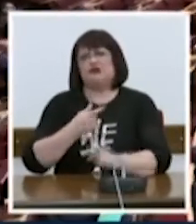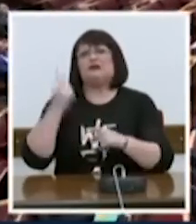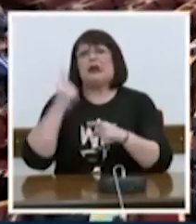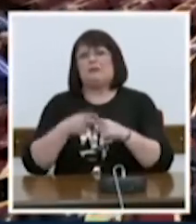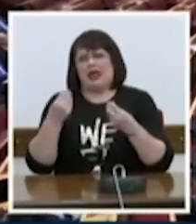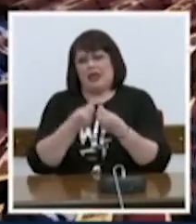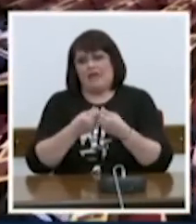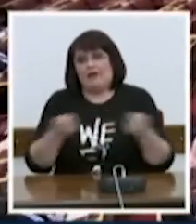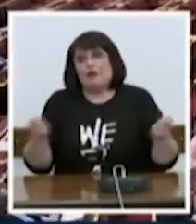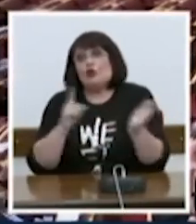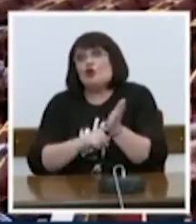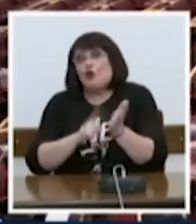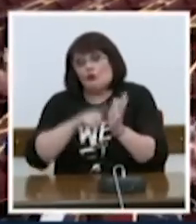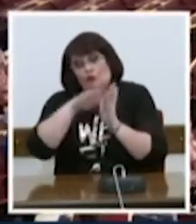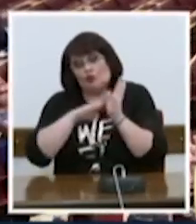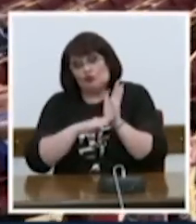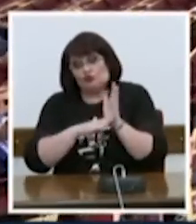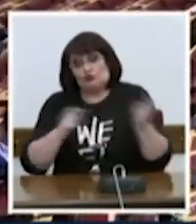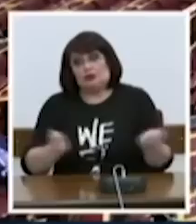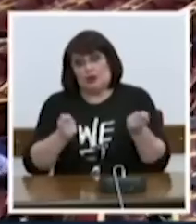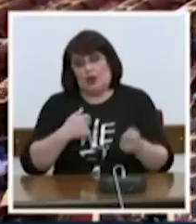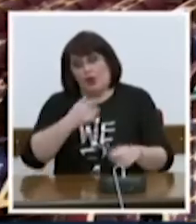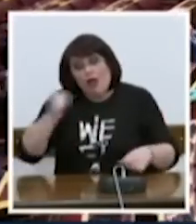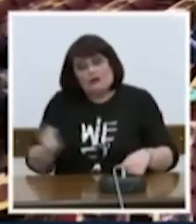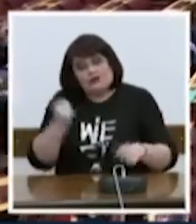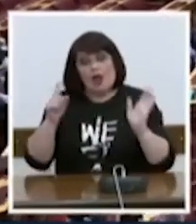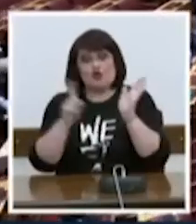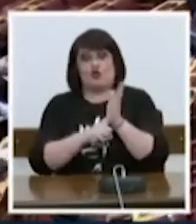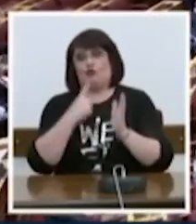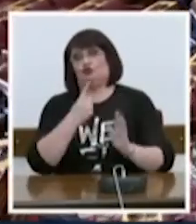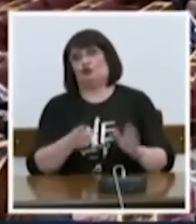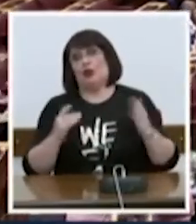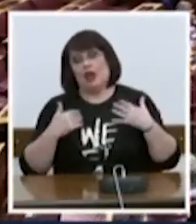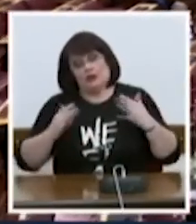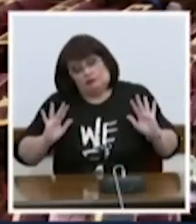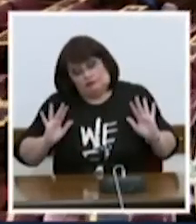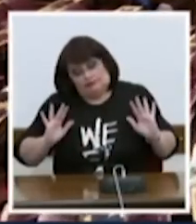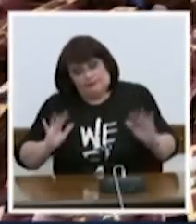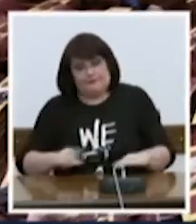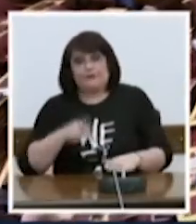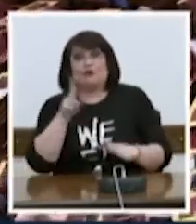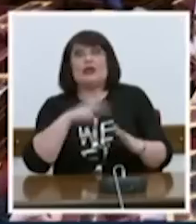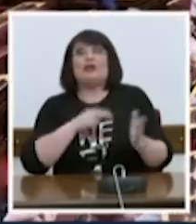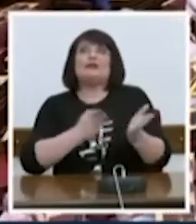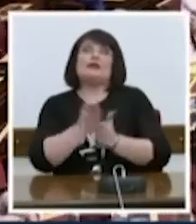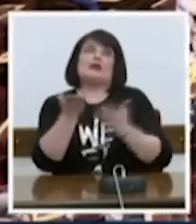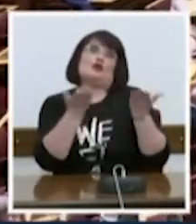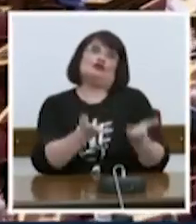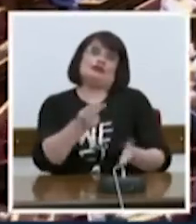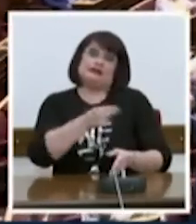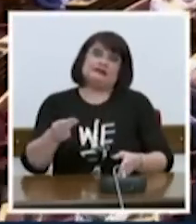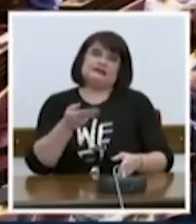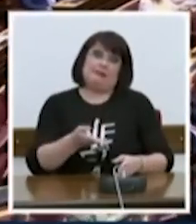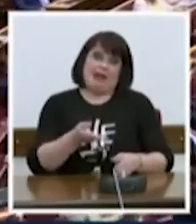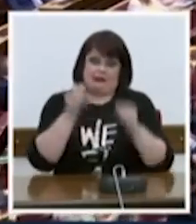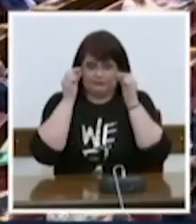εφαρμόζετε τους νόμους με μεγάλη αυστηρότητα, ότι για σας αυτή είναι η δικαιοσύνη. Άλλωστε, λέτε,